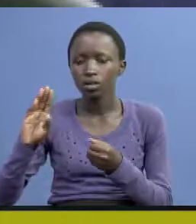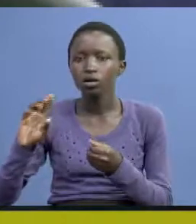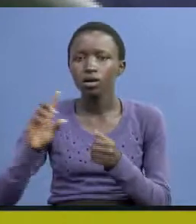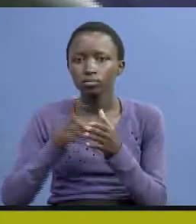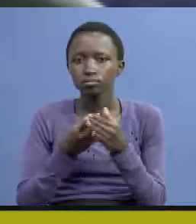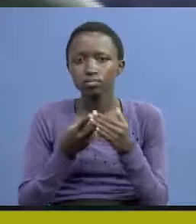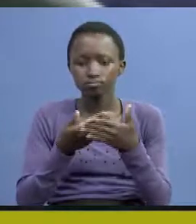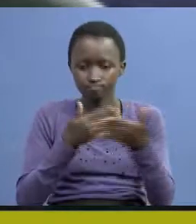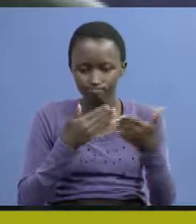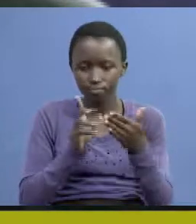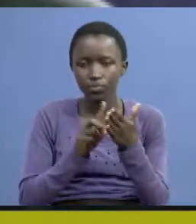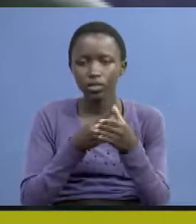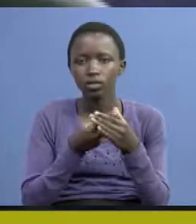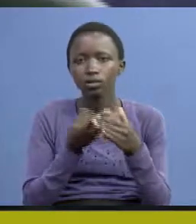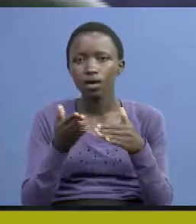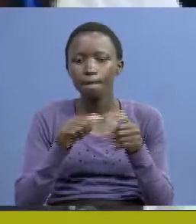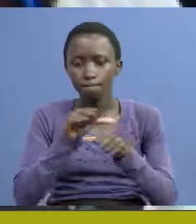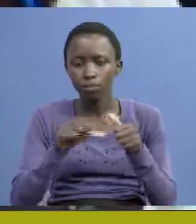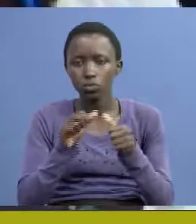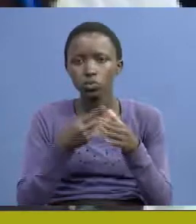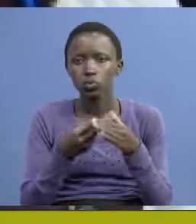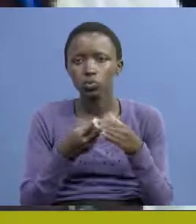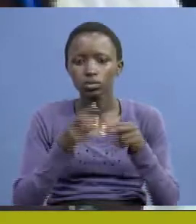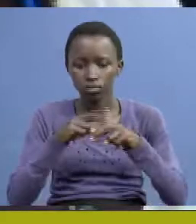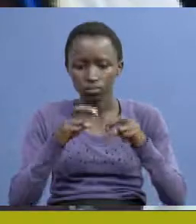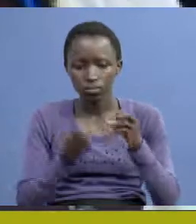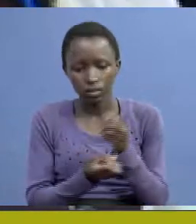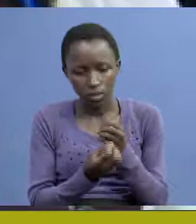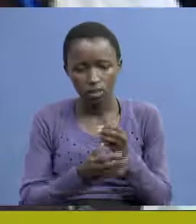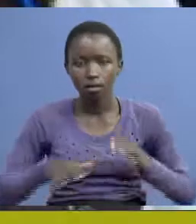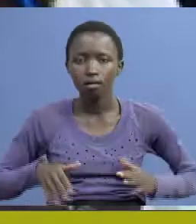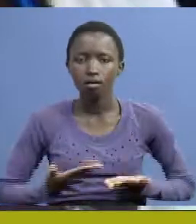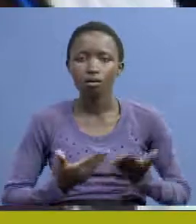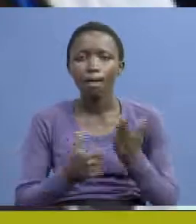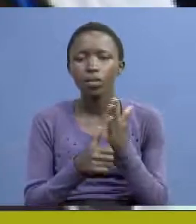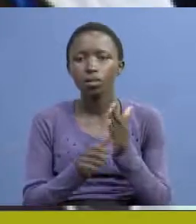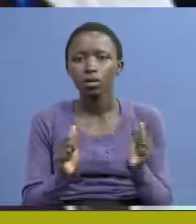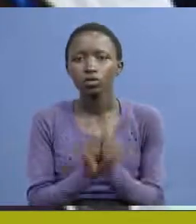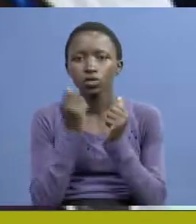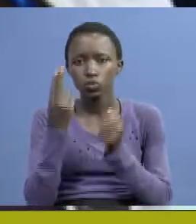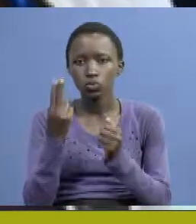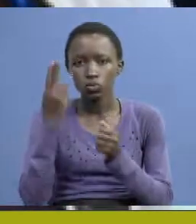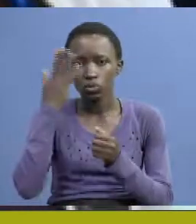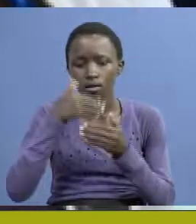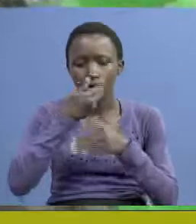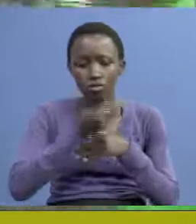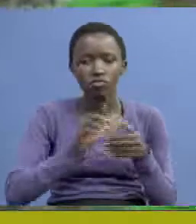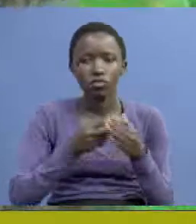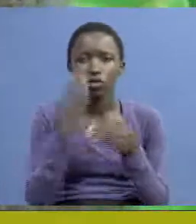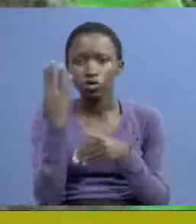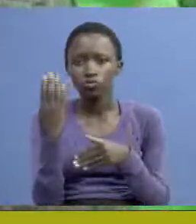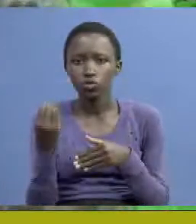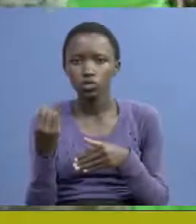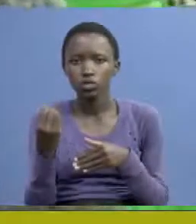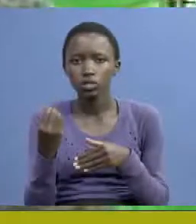NYS wakifika mbele ya kamati ya bunge kuhusu uhasibu kutoa maelezo kuhusu sakata hiyo siku mbili tu baada ya maafisa 40